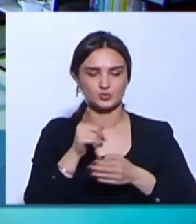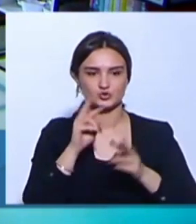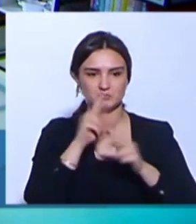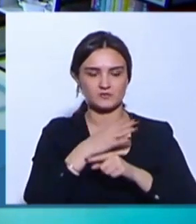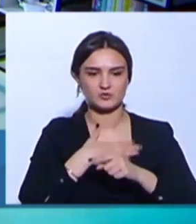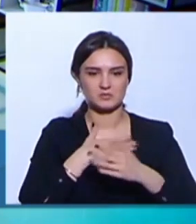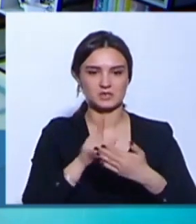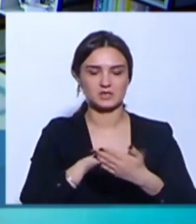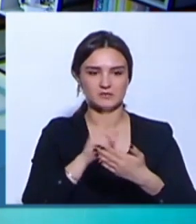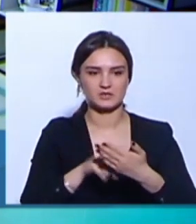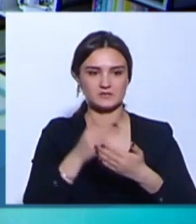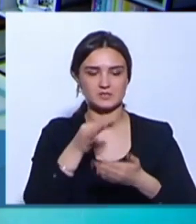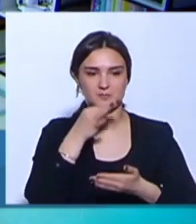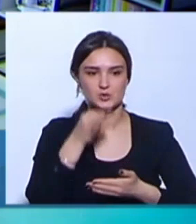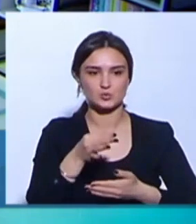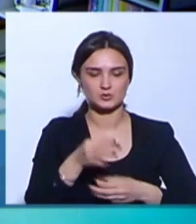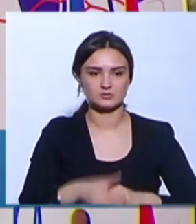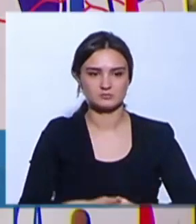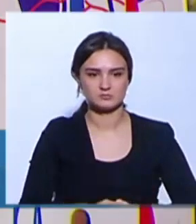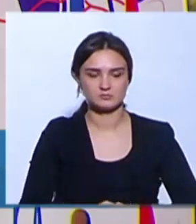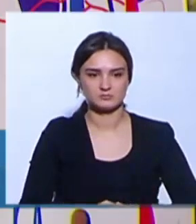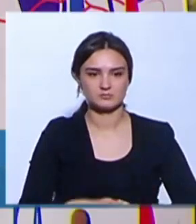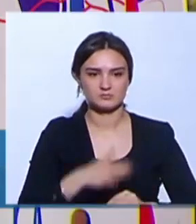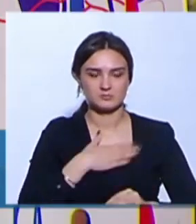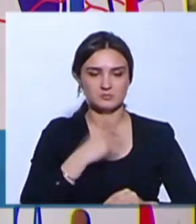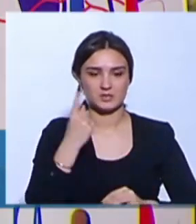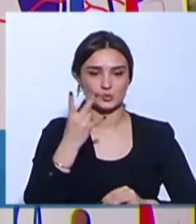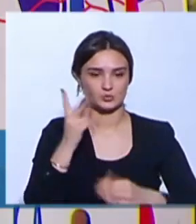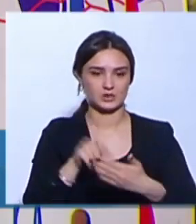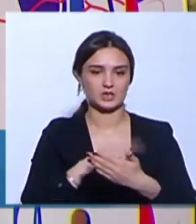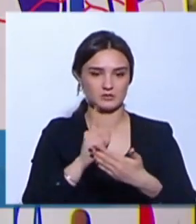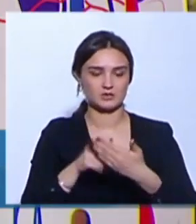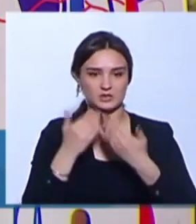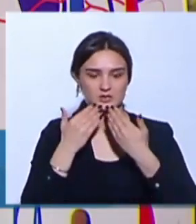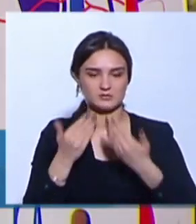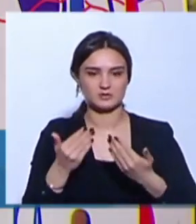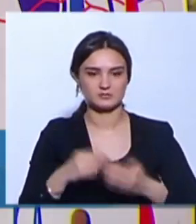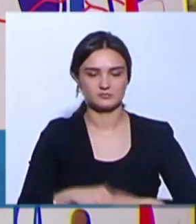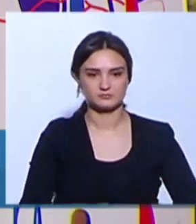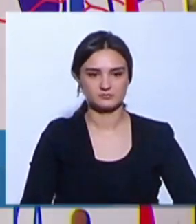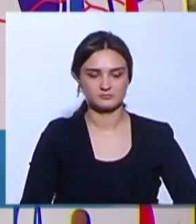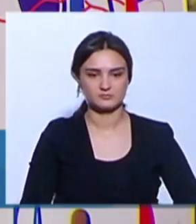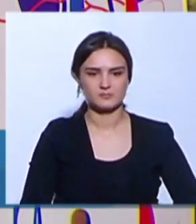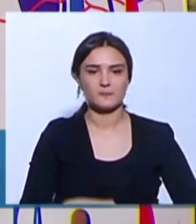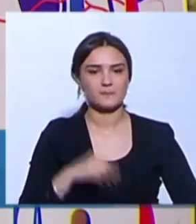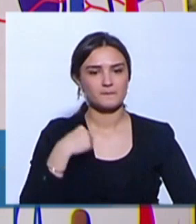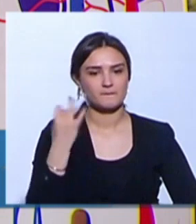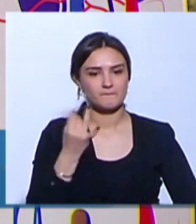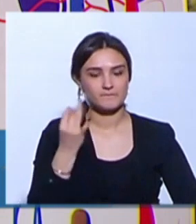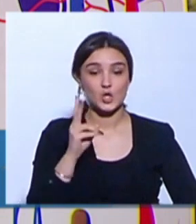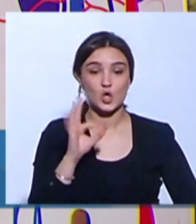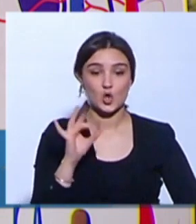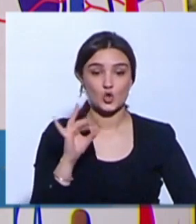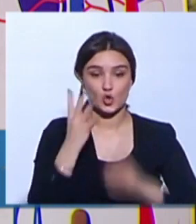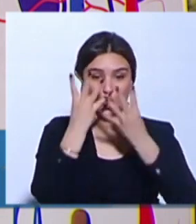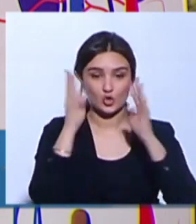შემთხვევით ჩემი კითხვა დაედო თქვენს პასუხს. მე ერთი კითხვა უნდა დაგისვათ კიდევ. იწვევს თუ არა